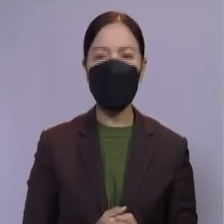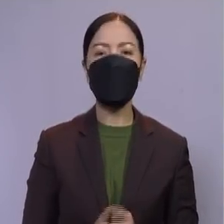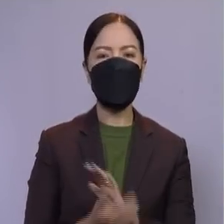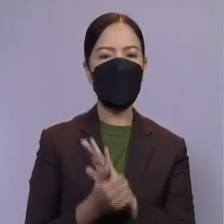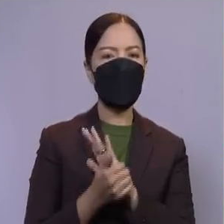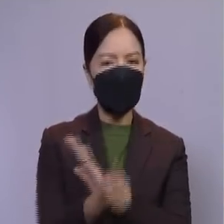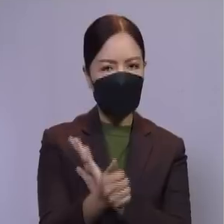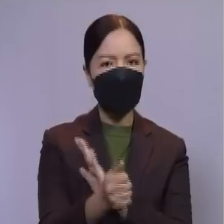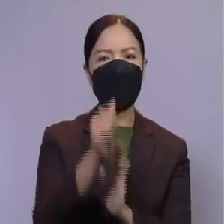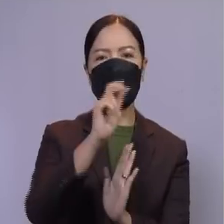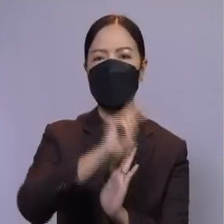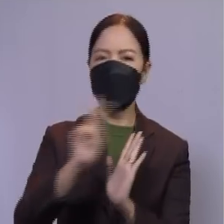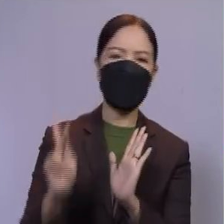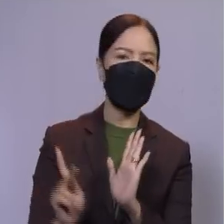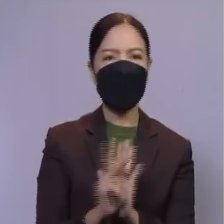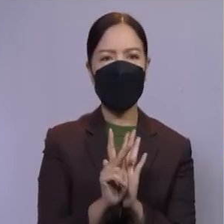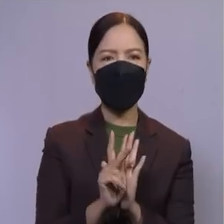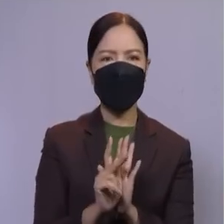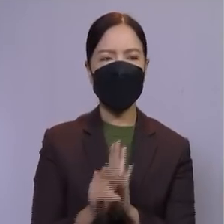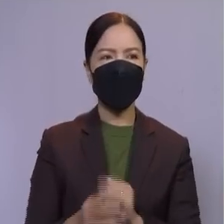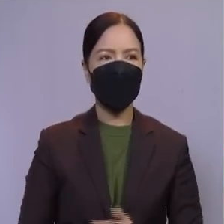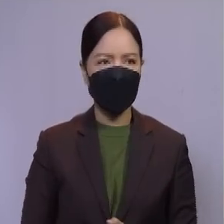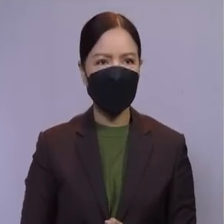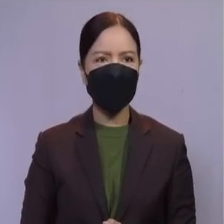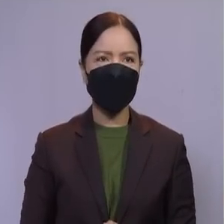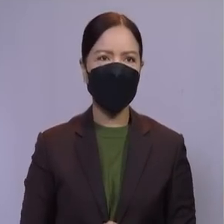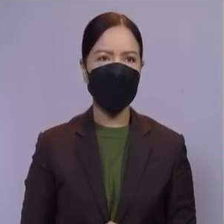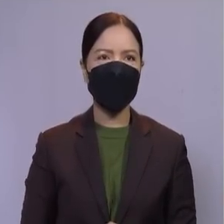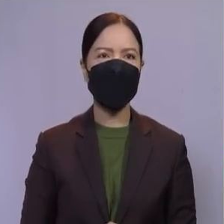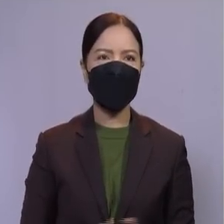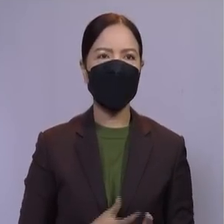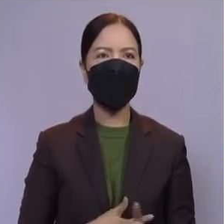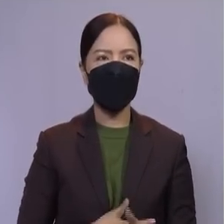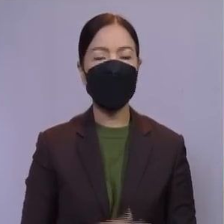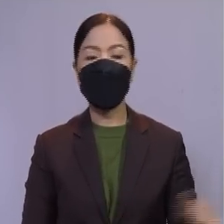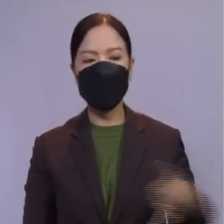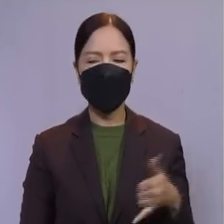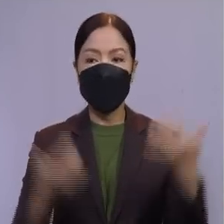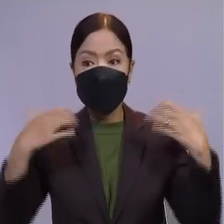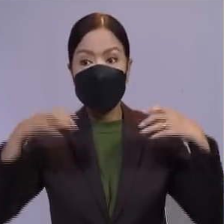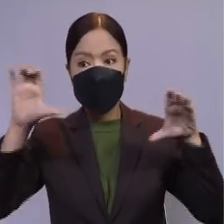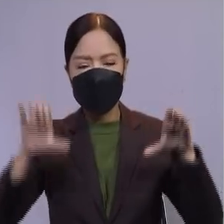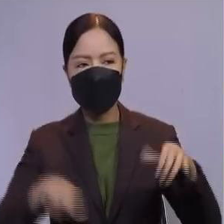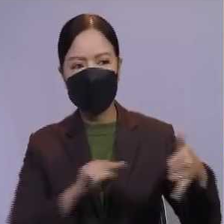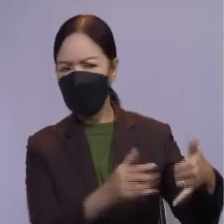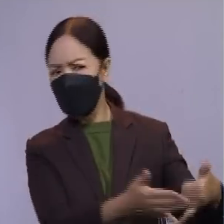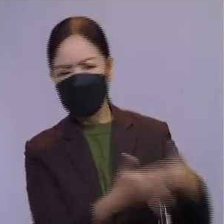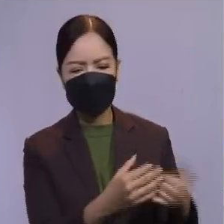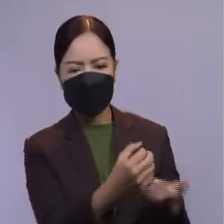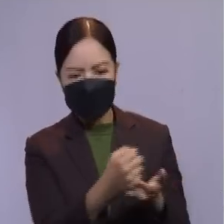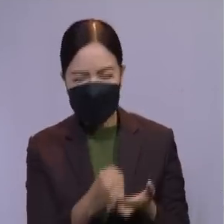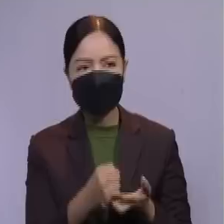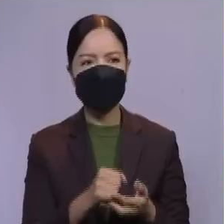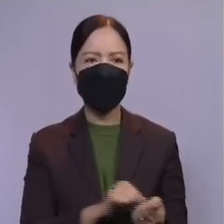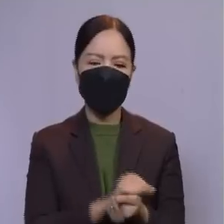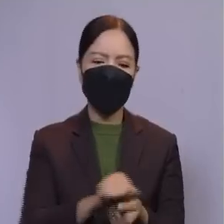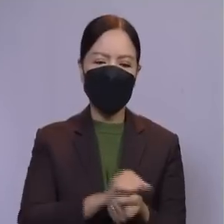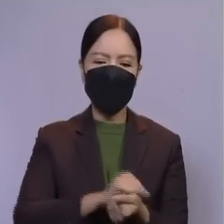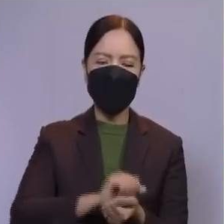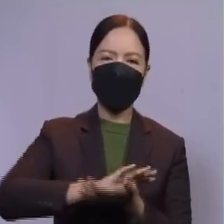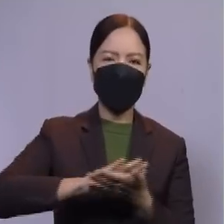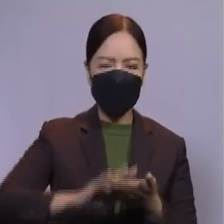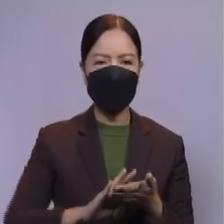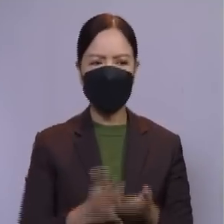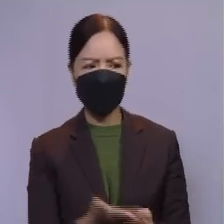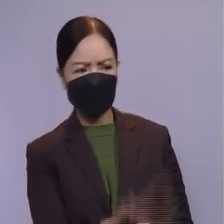รอบรู้ทางด้านกฎหมายเรียกว่าถูกนำมาใช้สนองความต้องการของรัฐบาลทุกช่องทางทั้งพรรคหลักพรรค